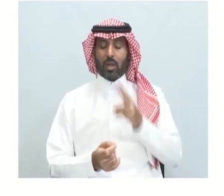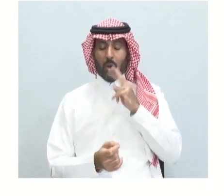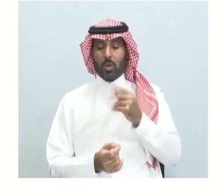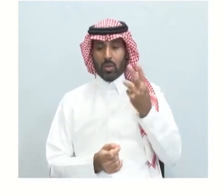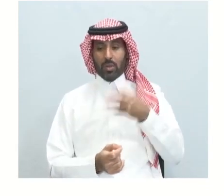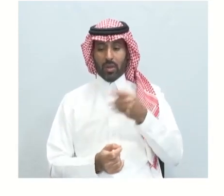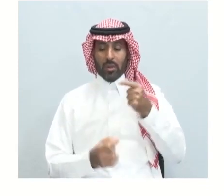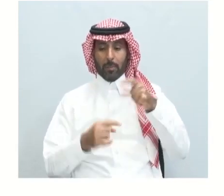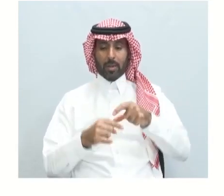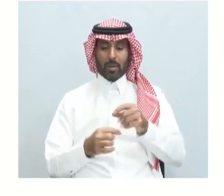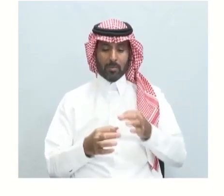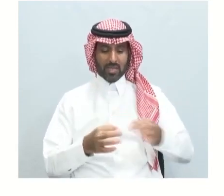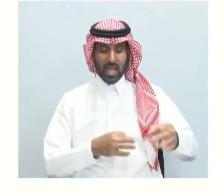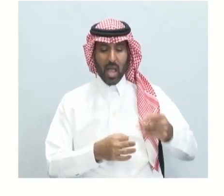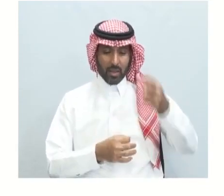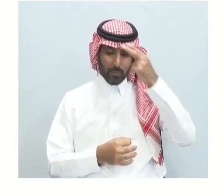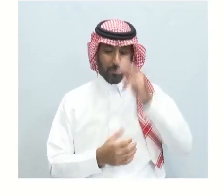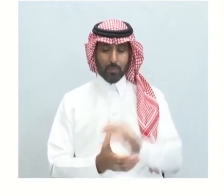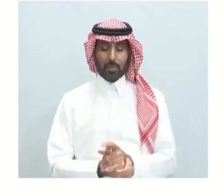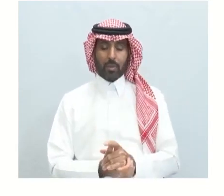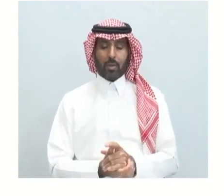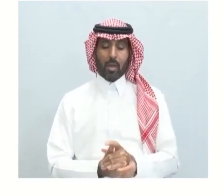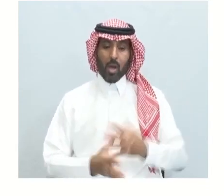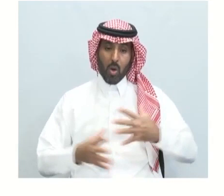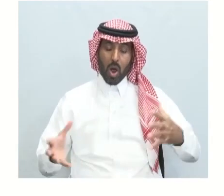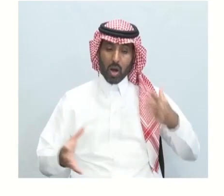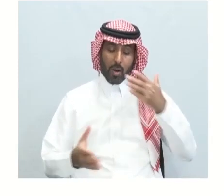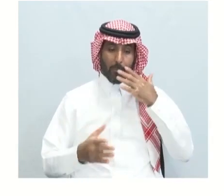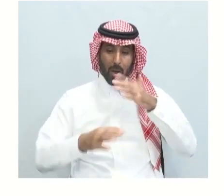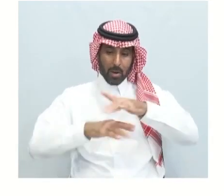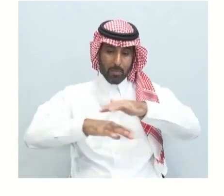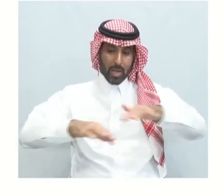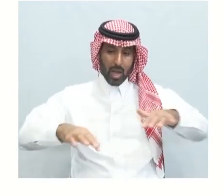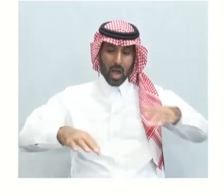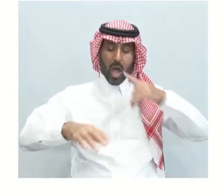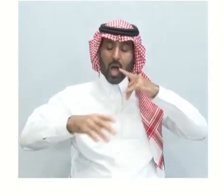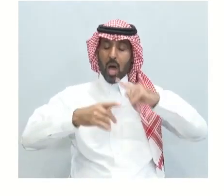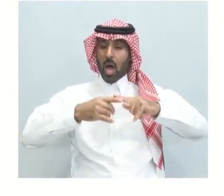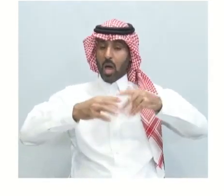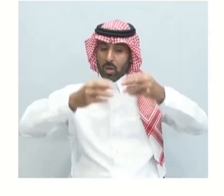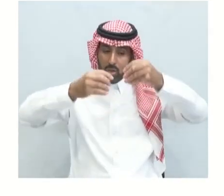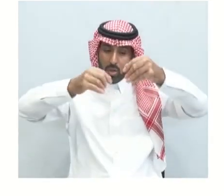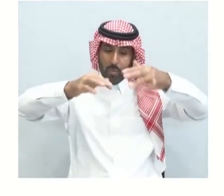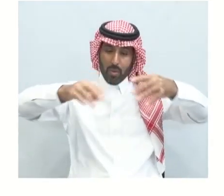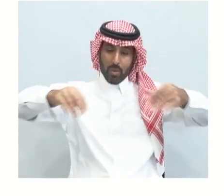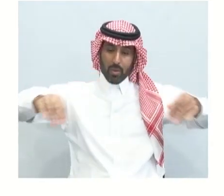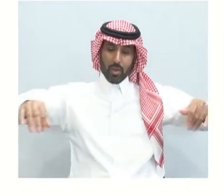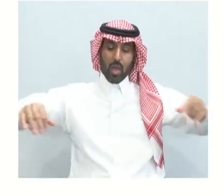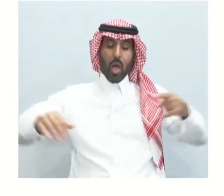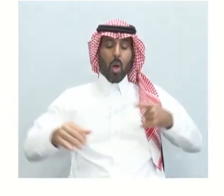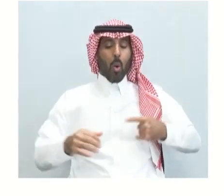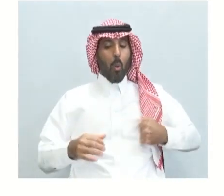33% من مساحه المملكه واكبر بحار الرمال مساحه في المملكه هو